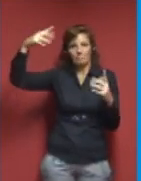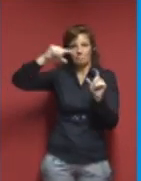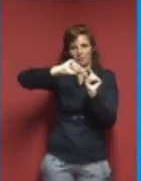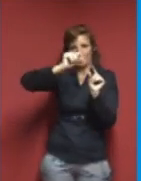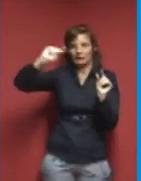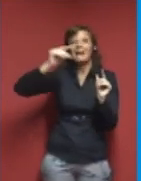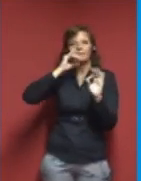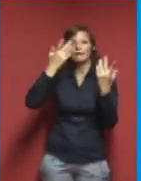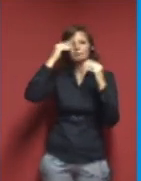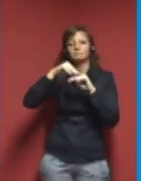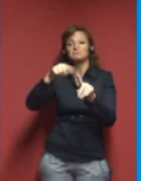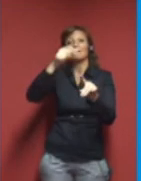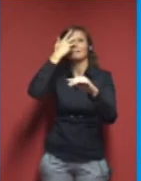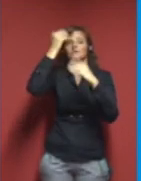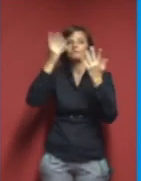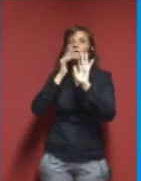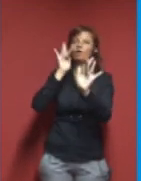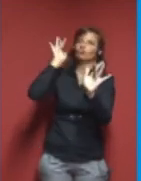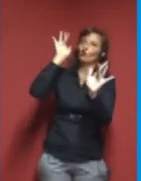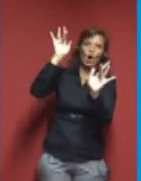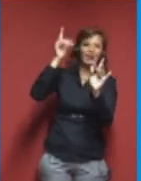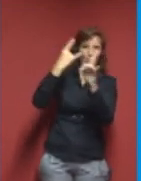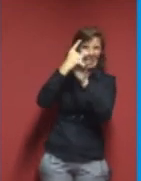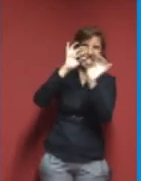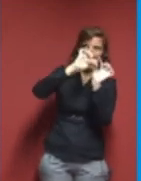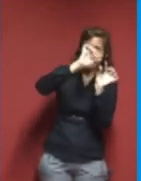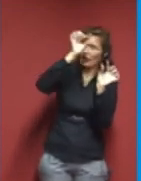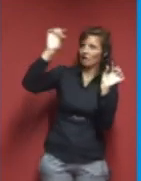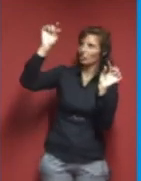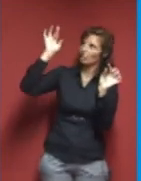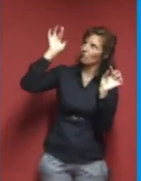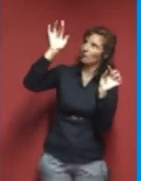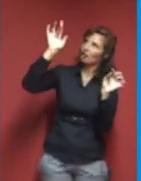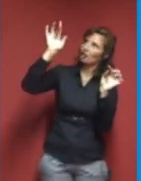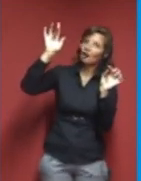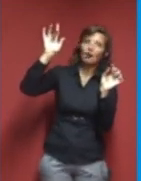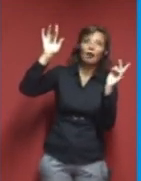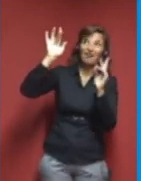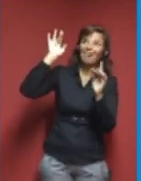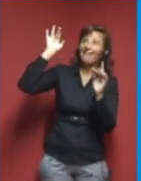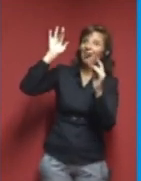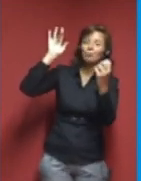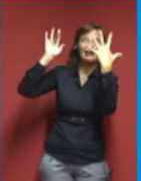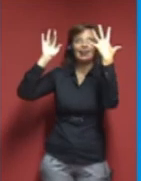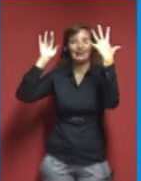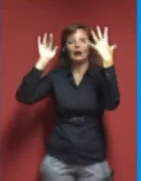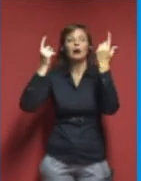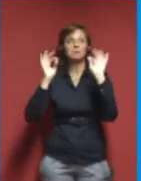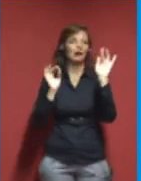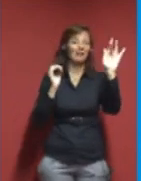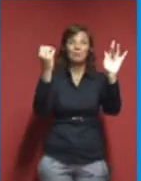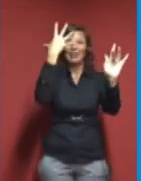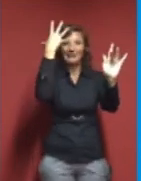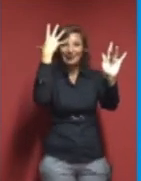quindi toccate in qualsiasi punto di questo elemento di legno la lampada, ebbene la lampada si accende e poi si spegne